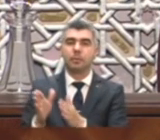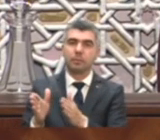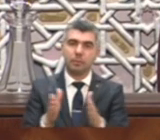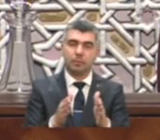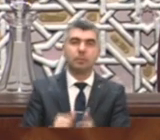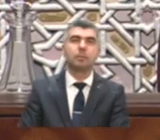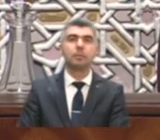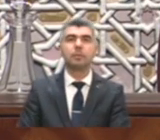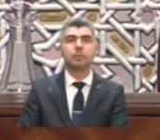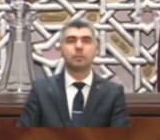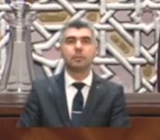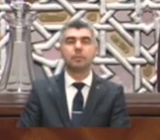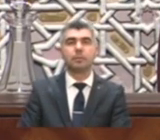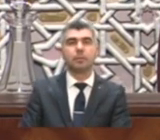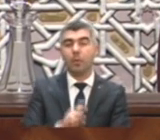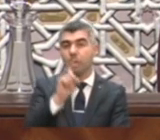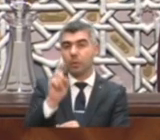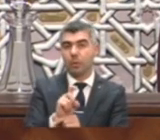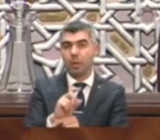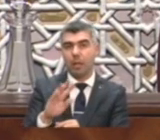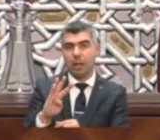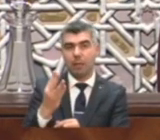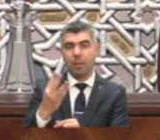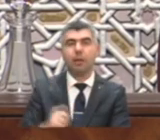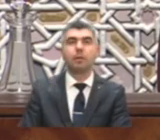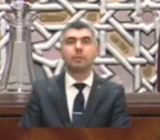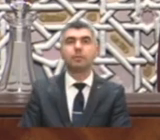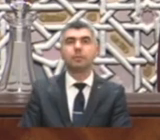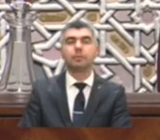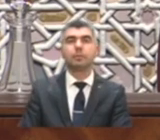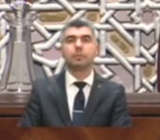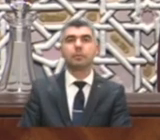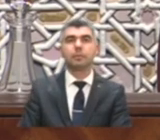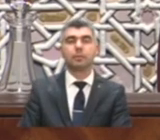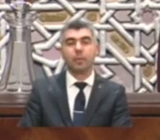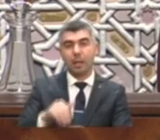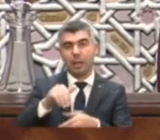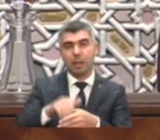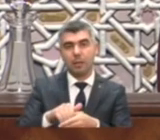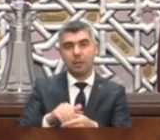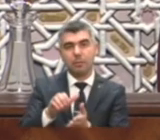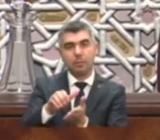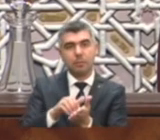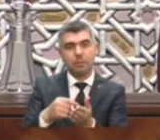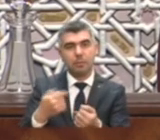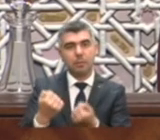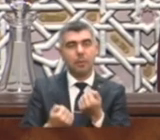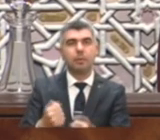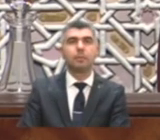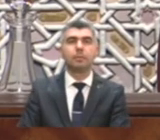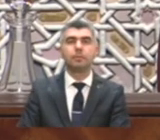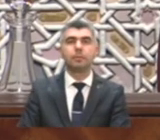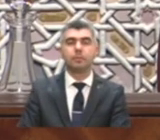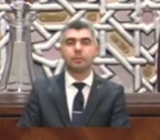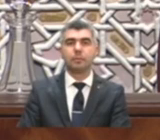نائب محترم. أعطي الكلمة للمتحدث الرابع عن فريق الأصالة والمعاصرة،